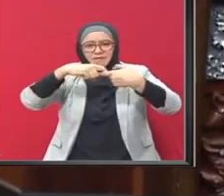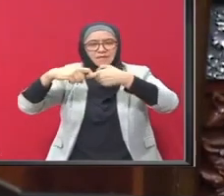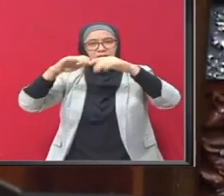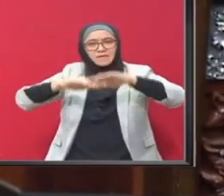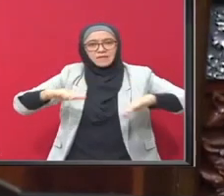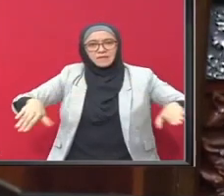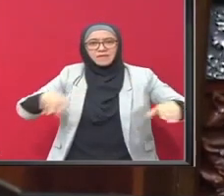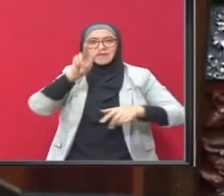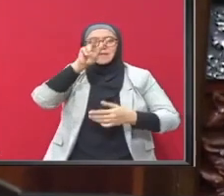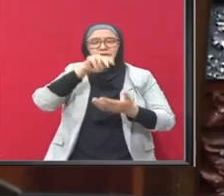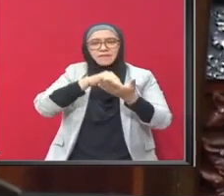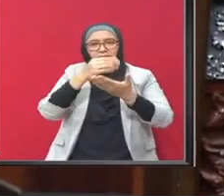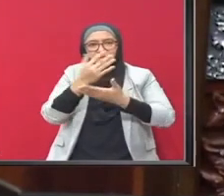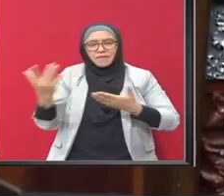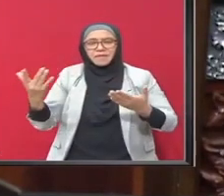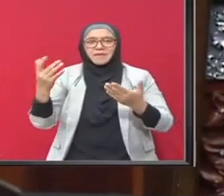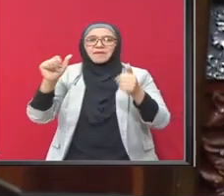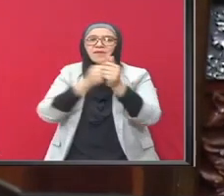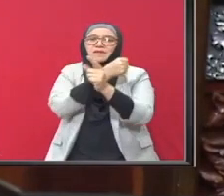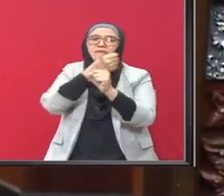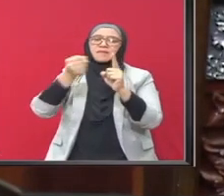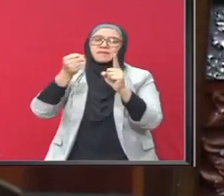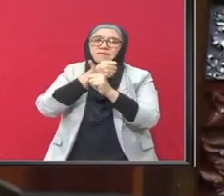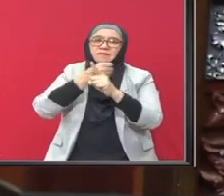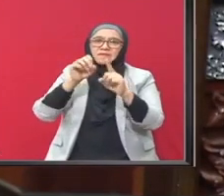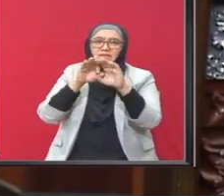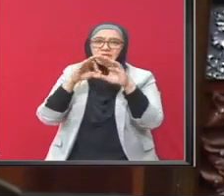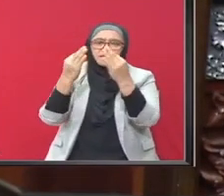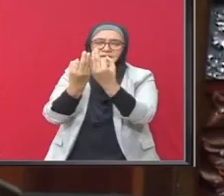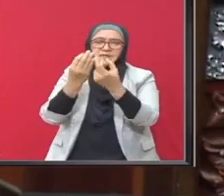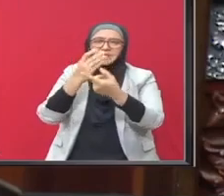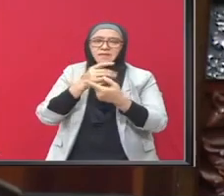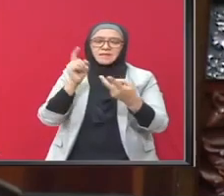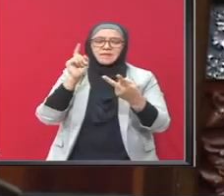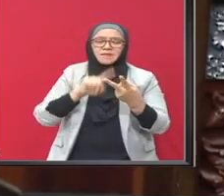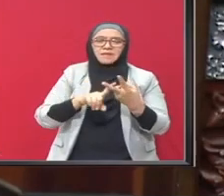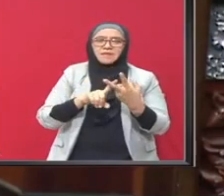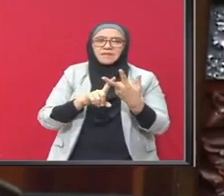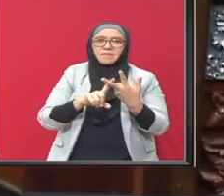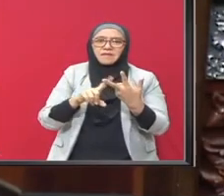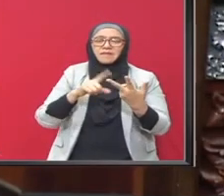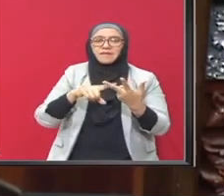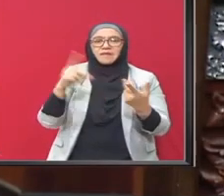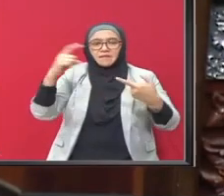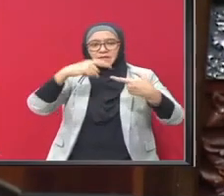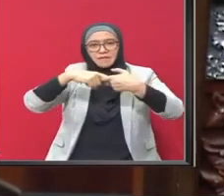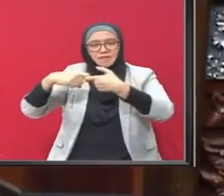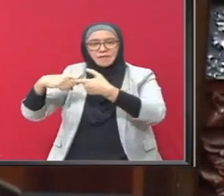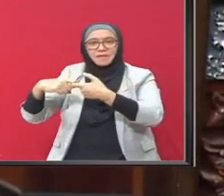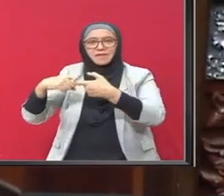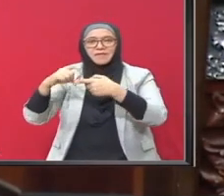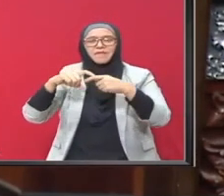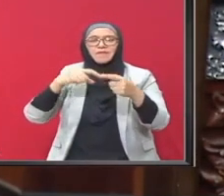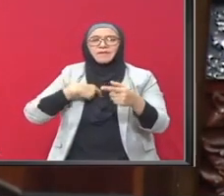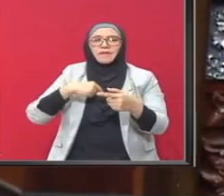2287 berkaitannya keganasan rumah tangga 467 berkaitan dengan gelandang